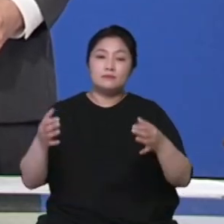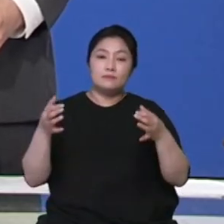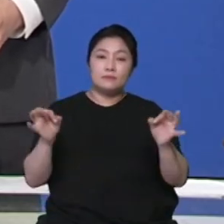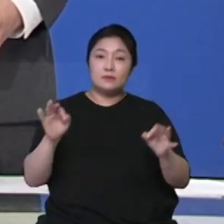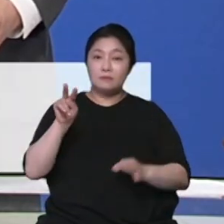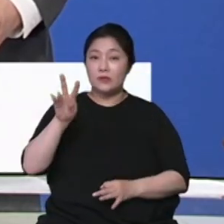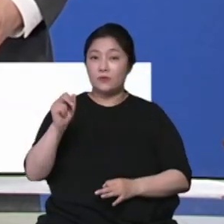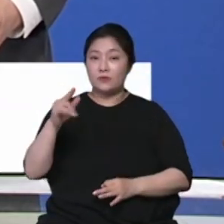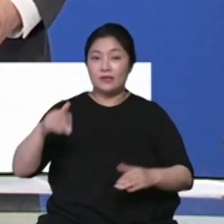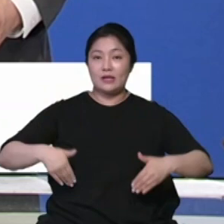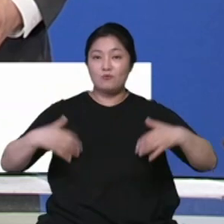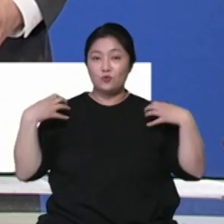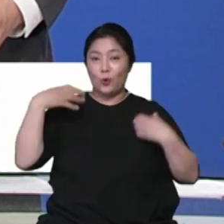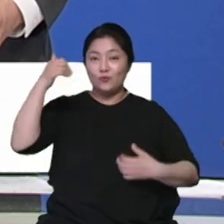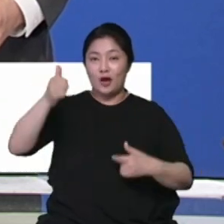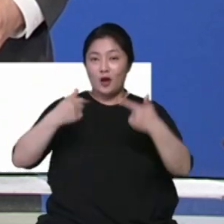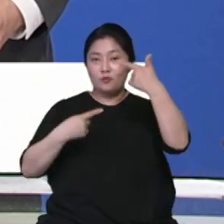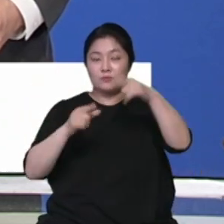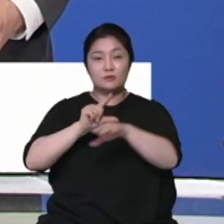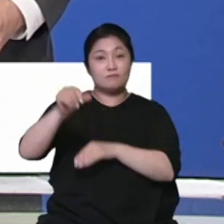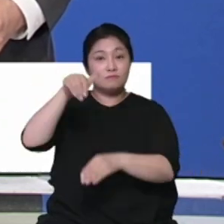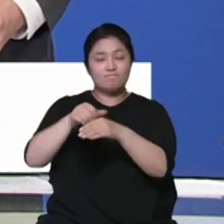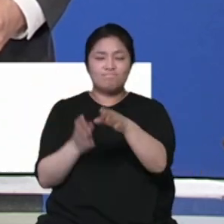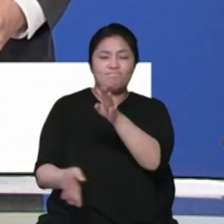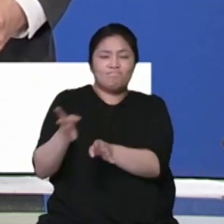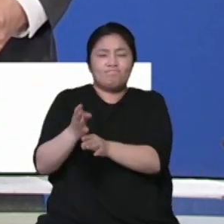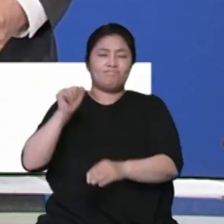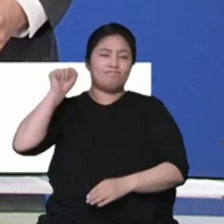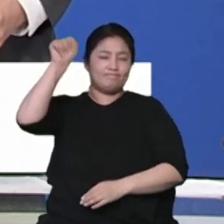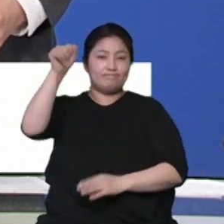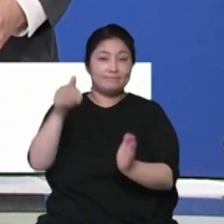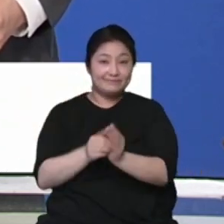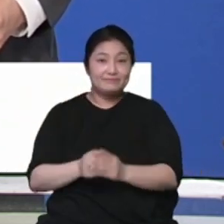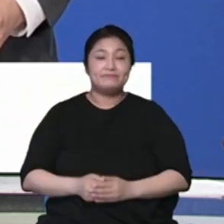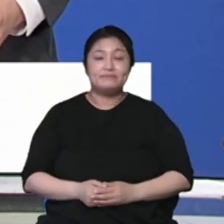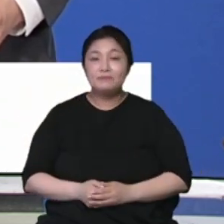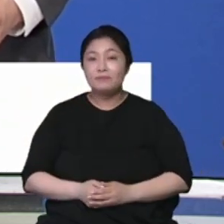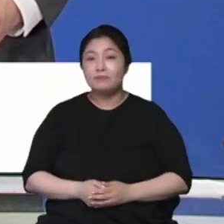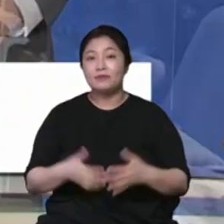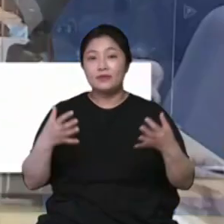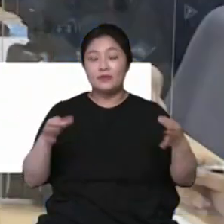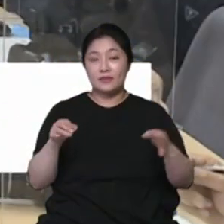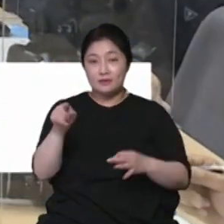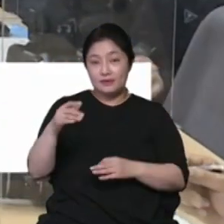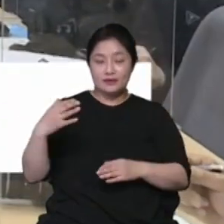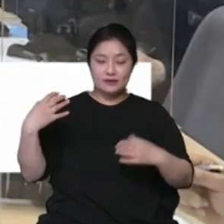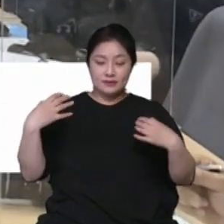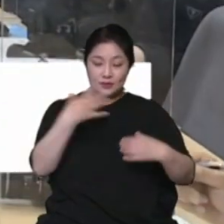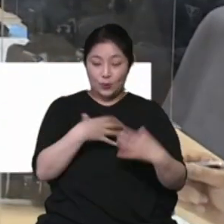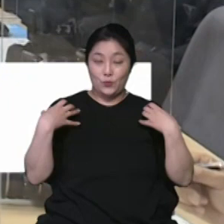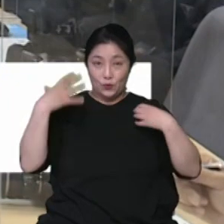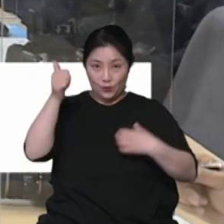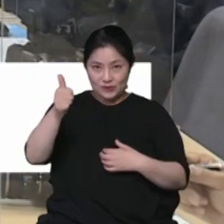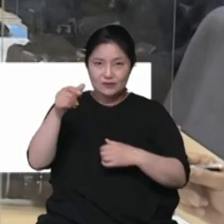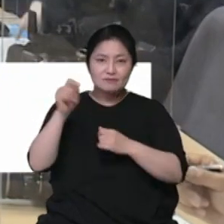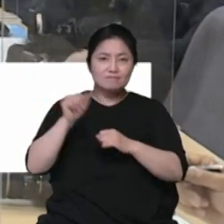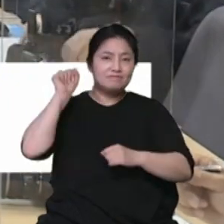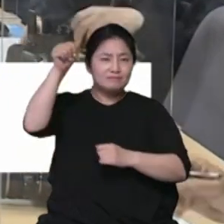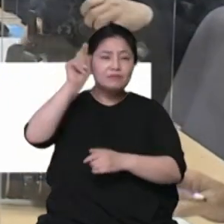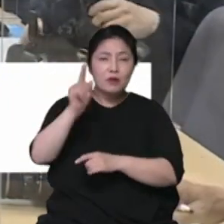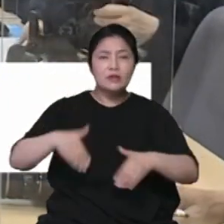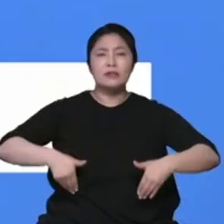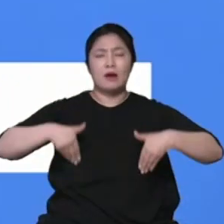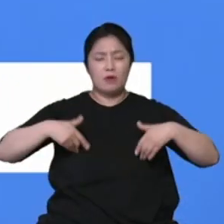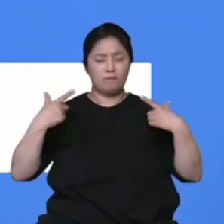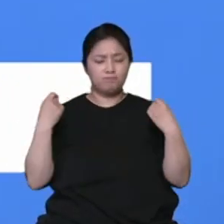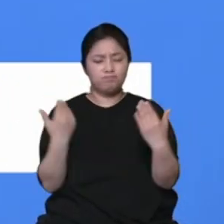김병래 광주 남구청장이 6.1 지방선거 재선 도전을 선언했습니다. 김병래 청장은 오늘 출마 기자회견을 열고